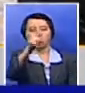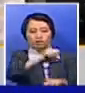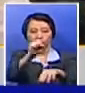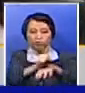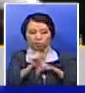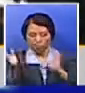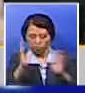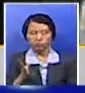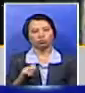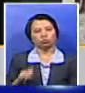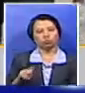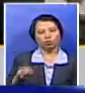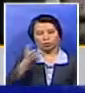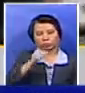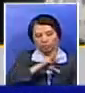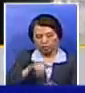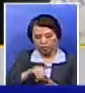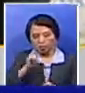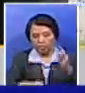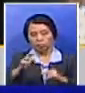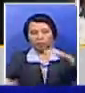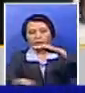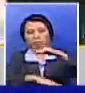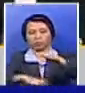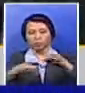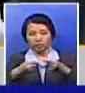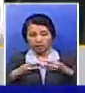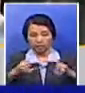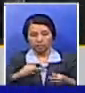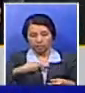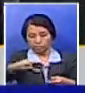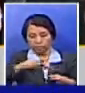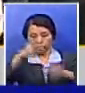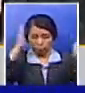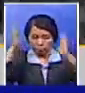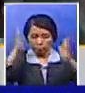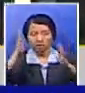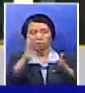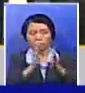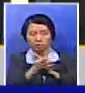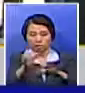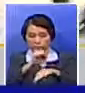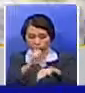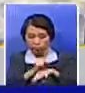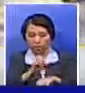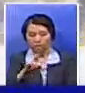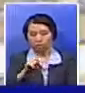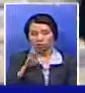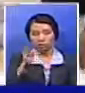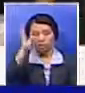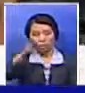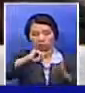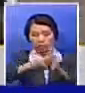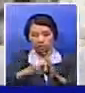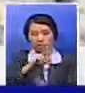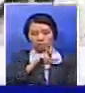di Malaysia kerana melibatkan pembinaan bawah tanah. Kedua-dua negara bersetuju menjadikan RTS yang akan beroperasi